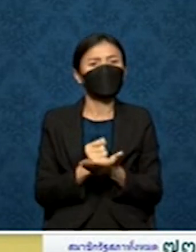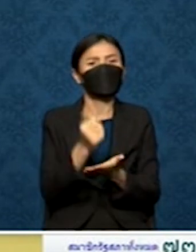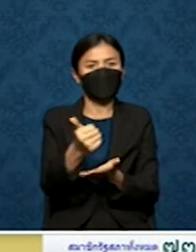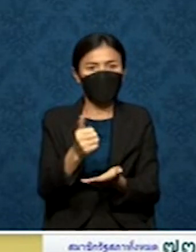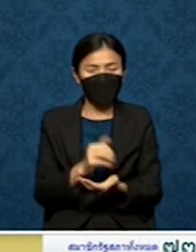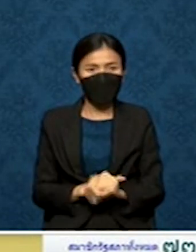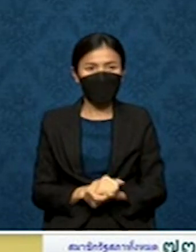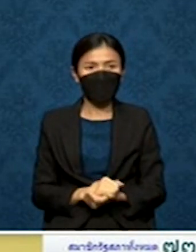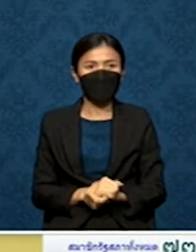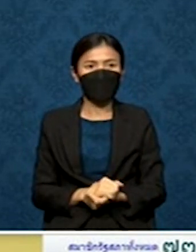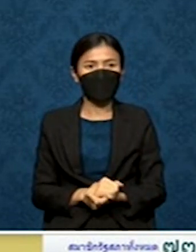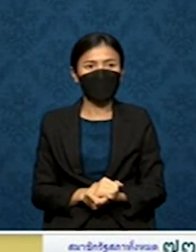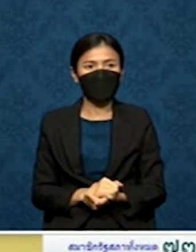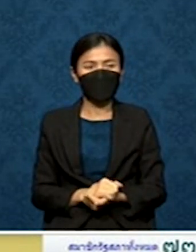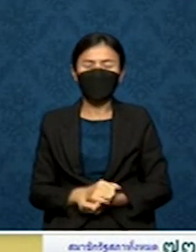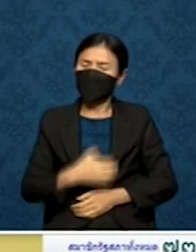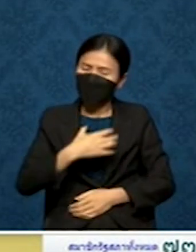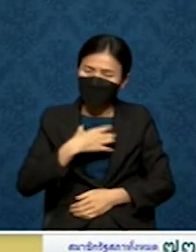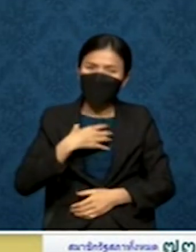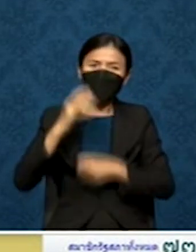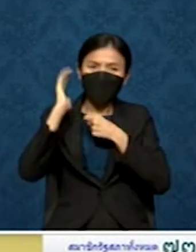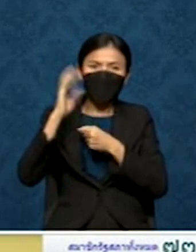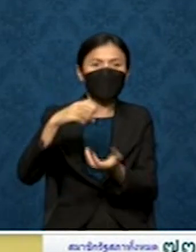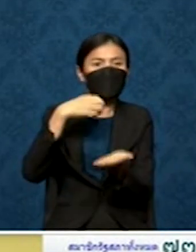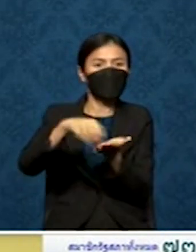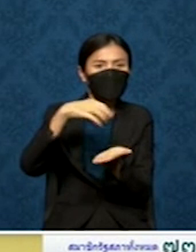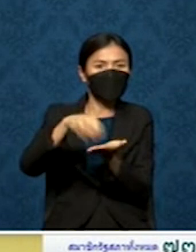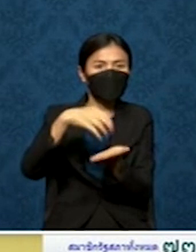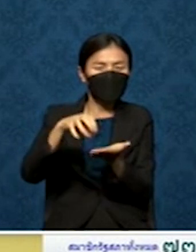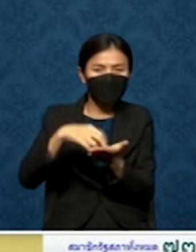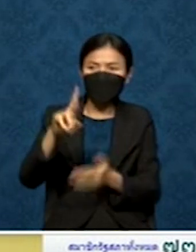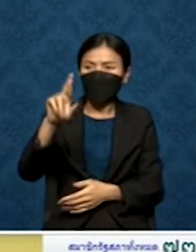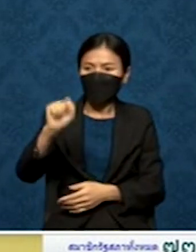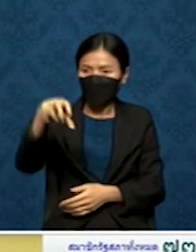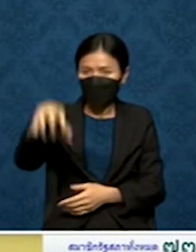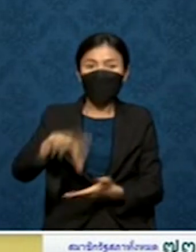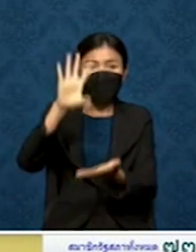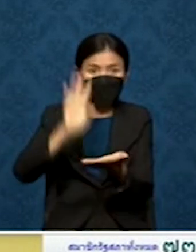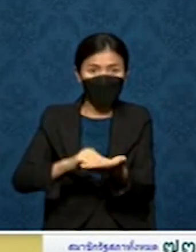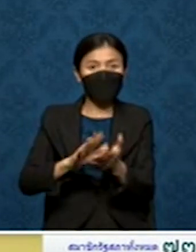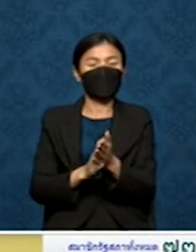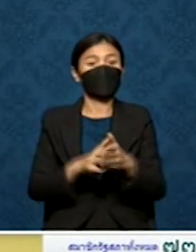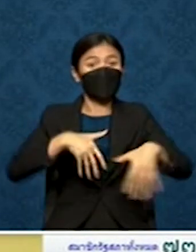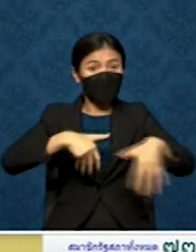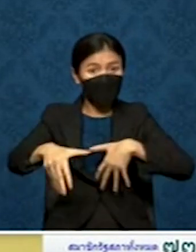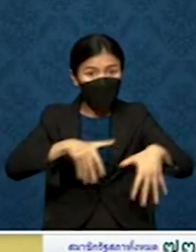ล่านี้ท่านฮะผมอยากอภิปรายเพื่อให้บันทึกไว้ในสภาแห่งนี้พี่น้องประชาชนต้องได้เข้าใจ